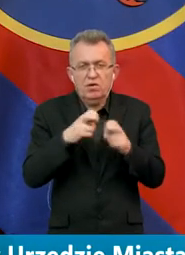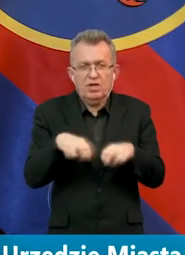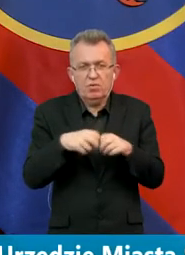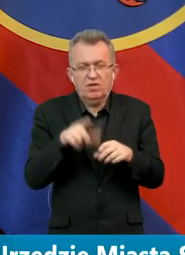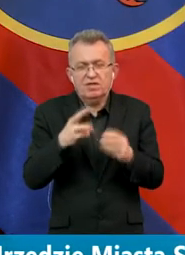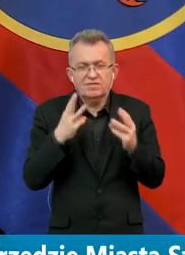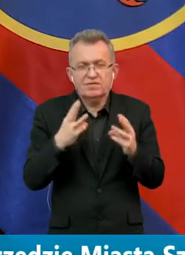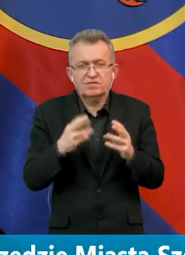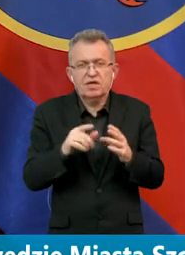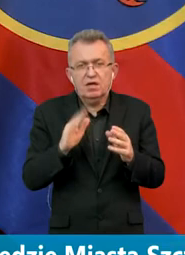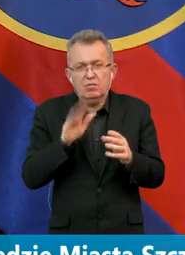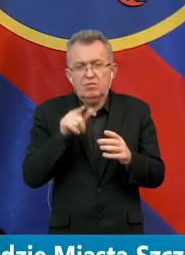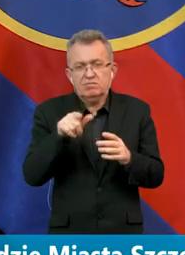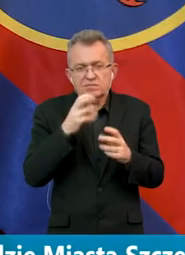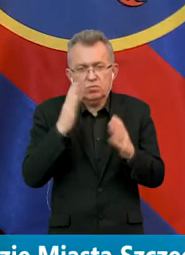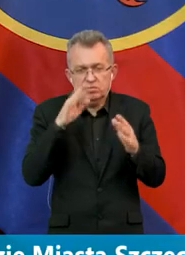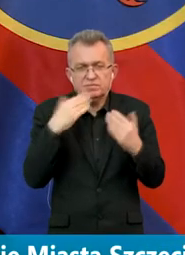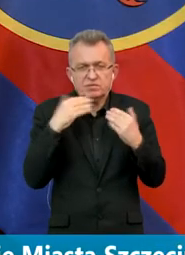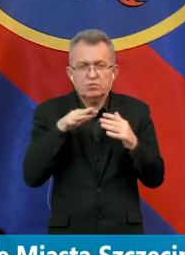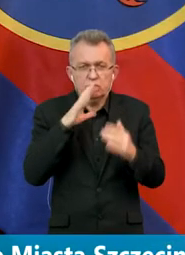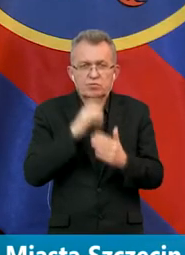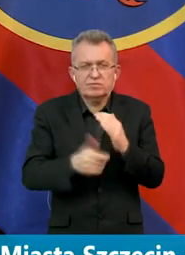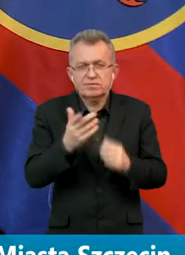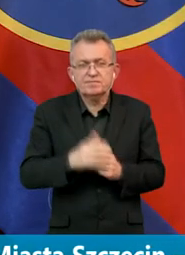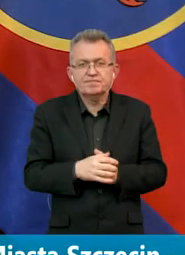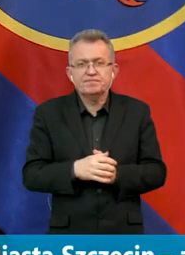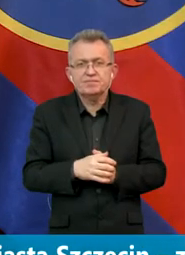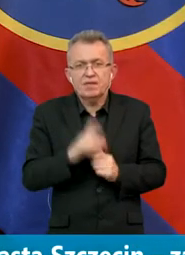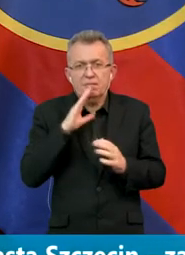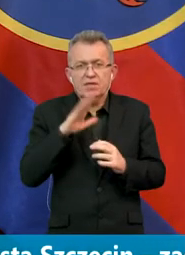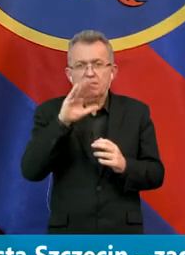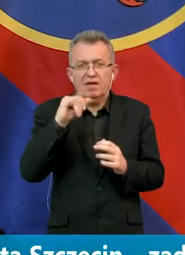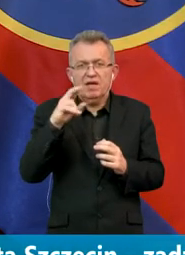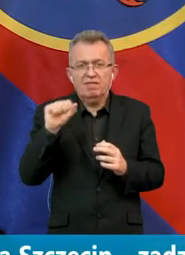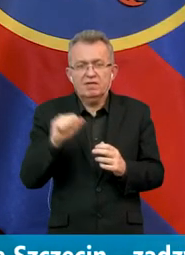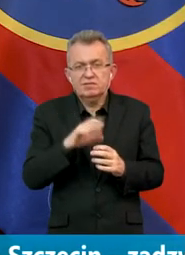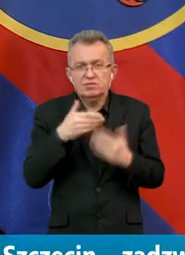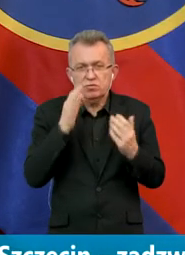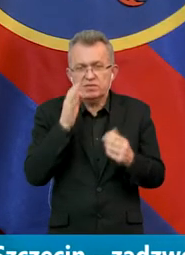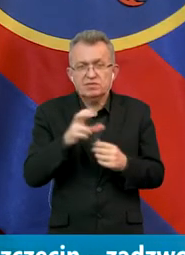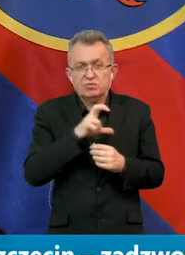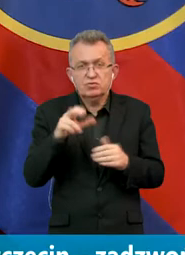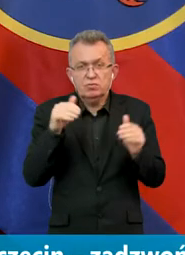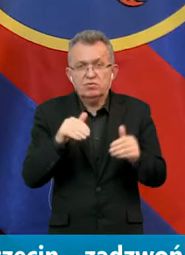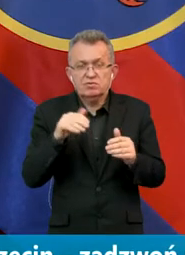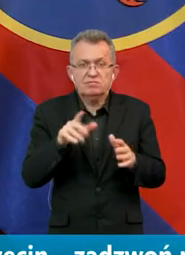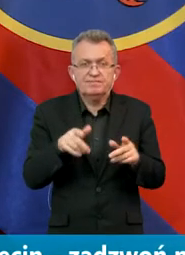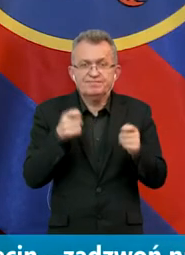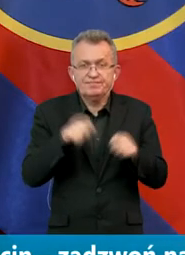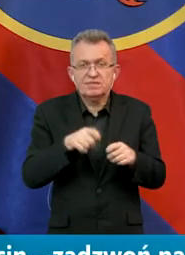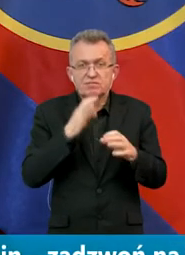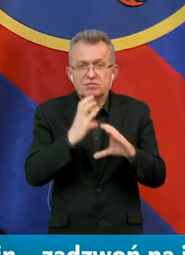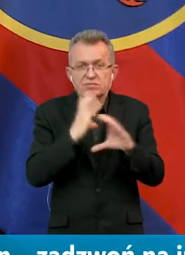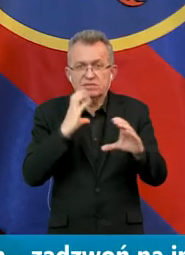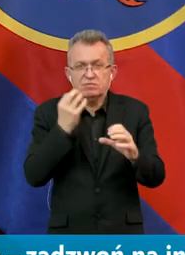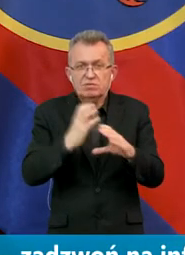pewno ważne, bo wiele osób tam spaceruje i z tego korzysta. Pani Beata, dzień dobry. Czy możemy zakazać parkowania cystern i